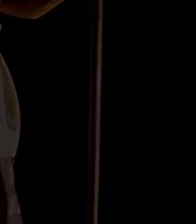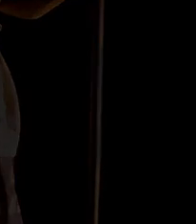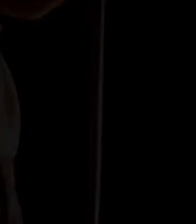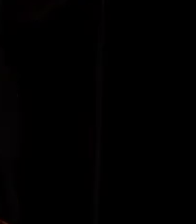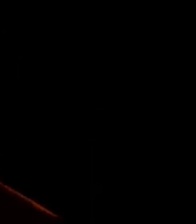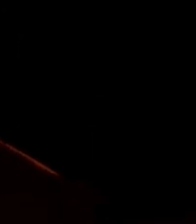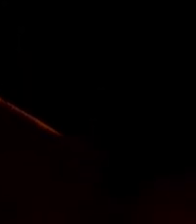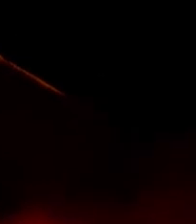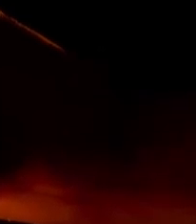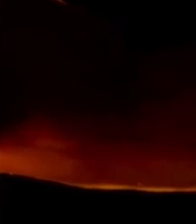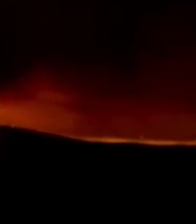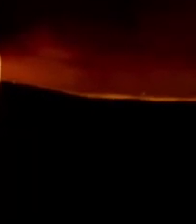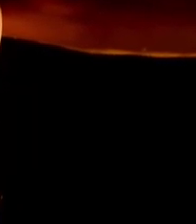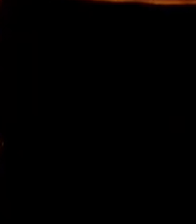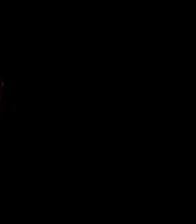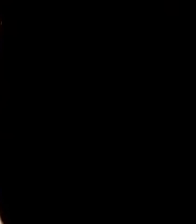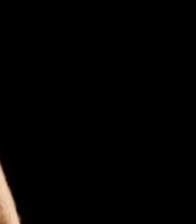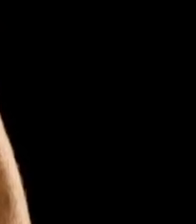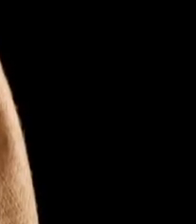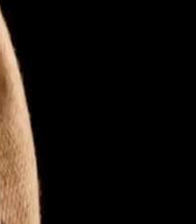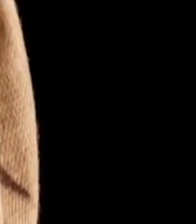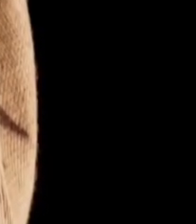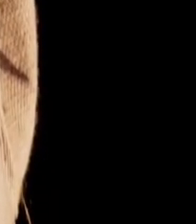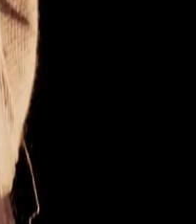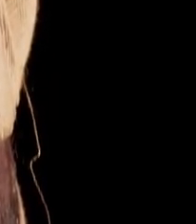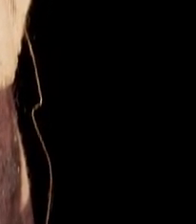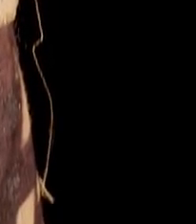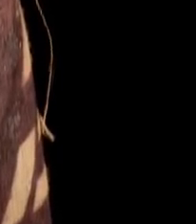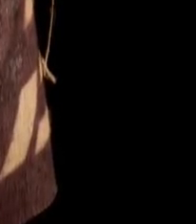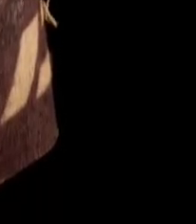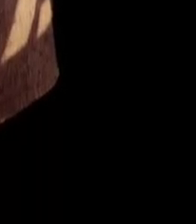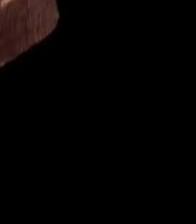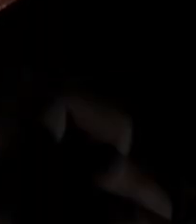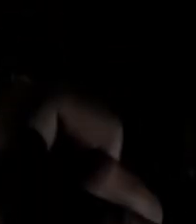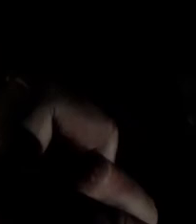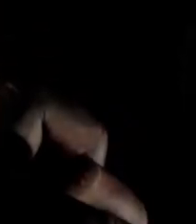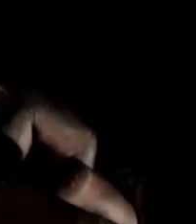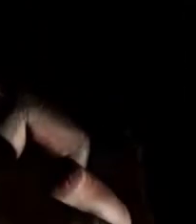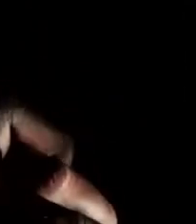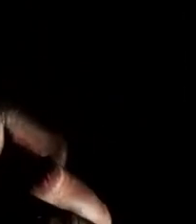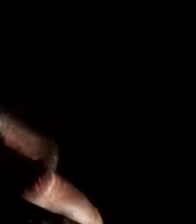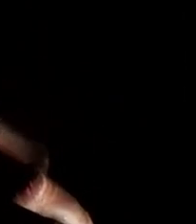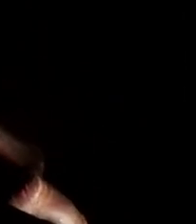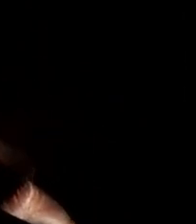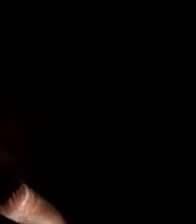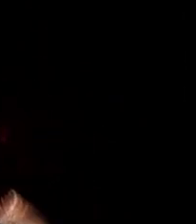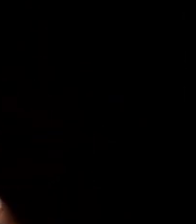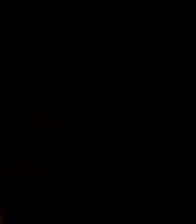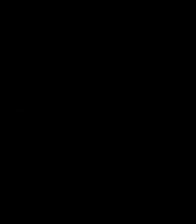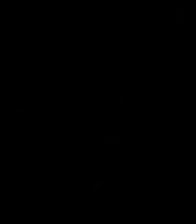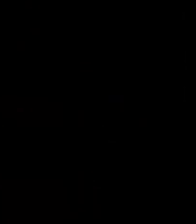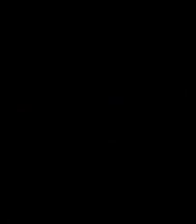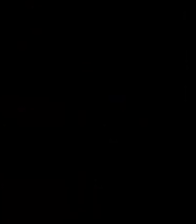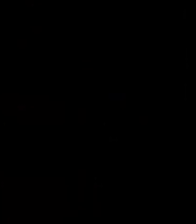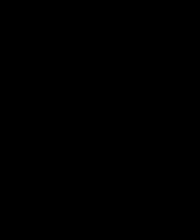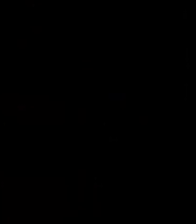O le a o tanu ina lo to ala whanau, ina ia toi foi atu I le ele ele. Ua osa